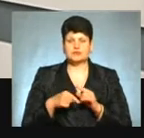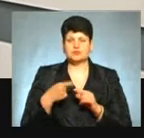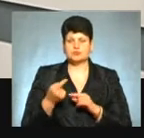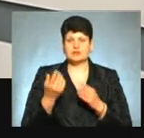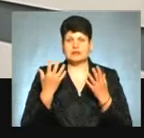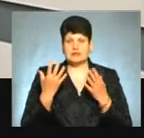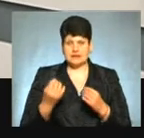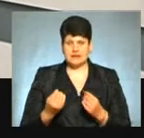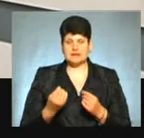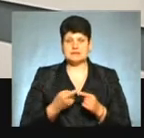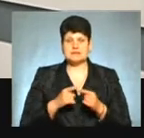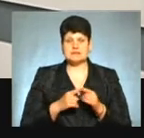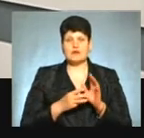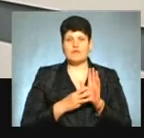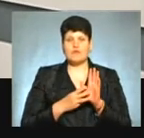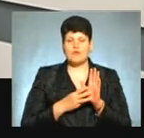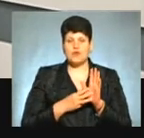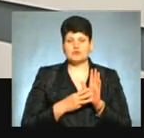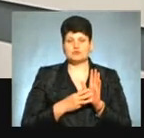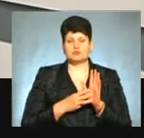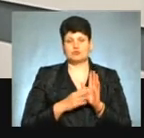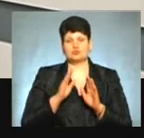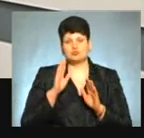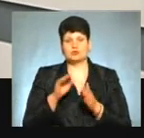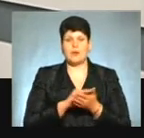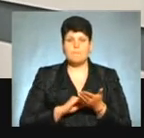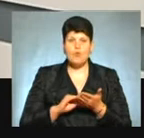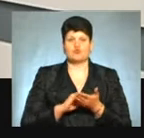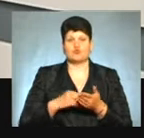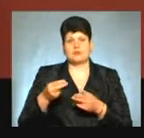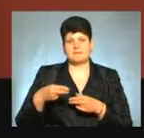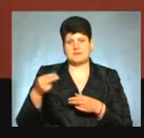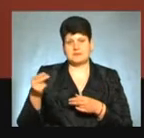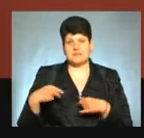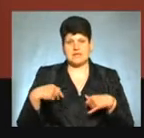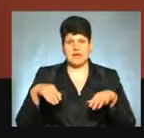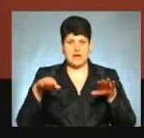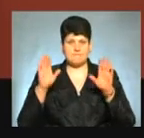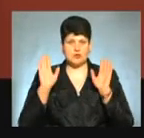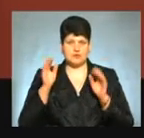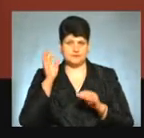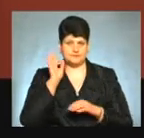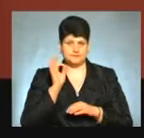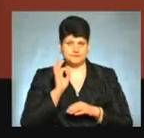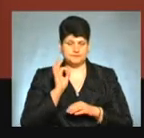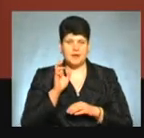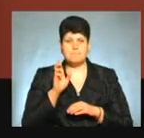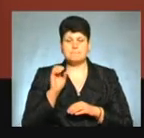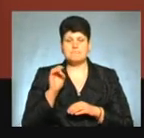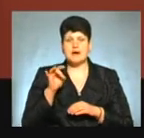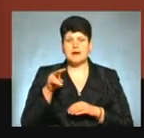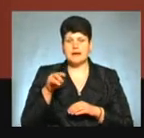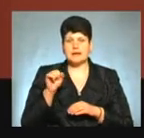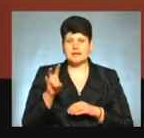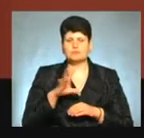дня, власне, вже це 8-го, відбудеться повторне підписання капітуляції. Берлін внаслідок штурму